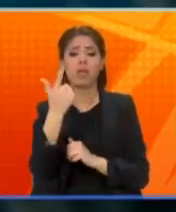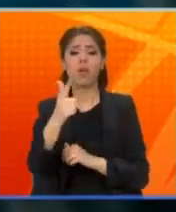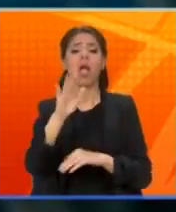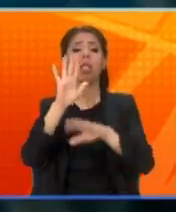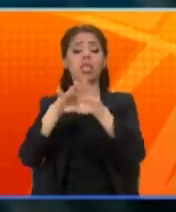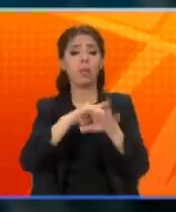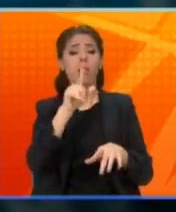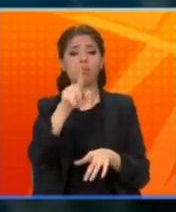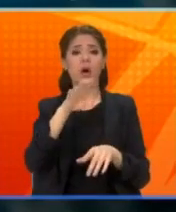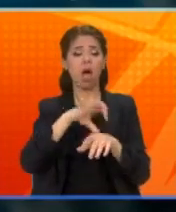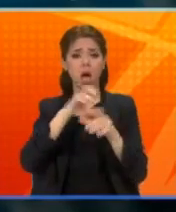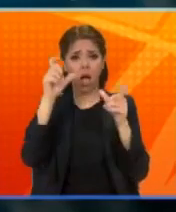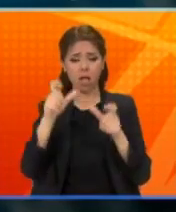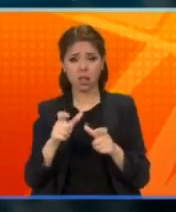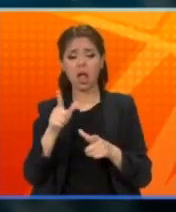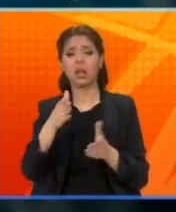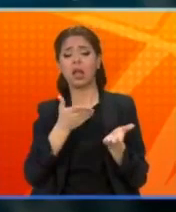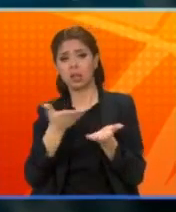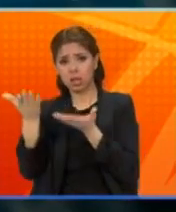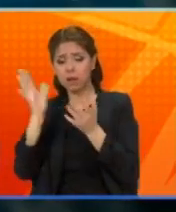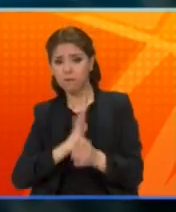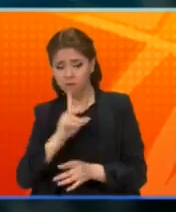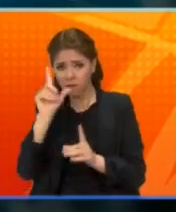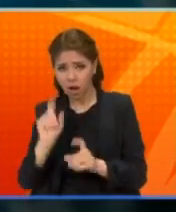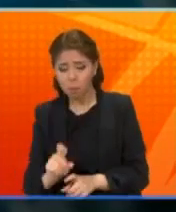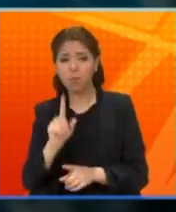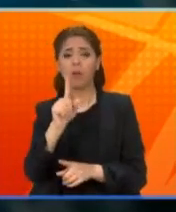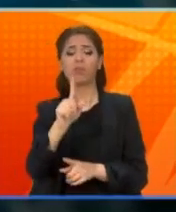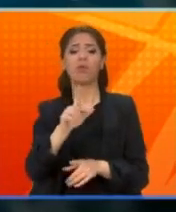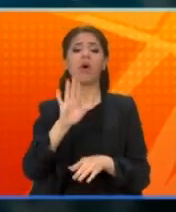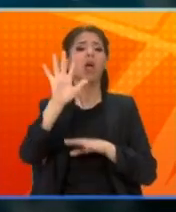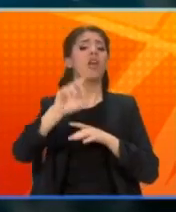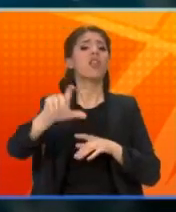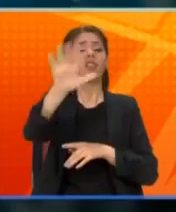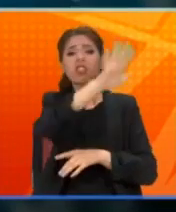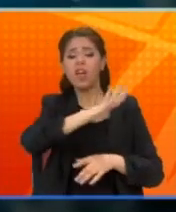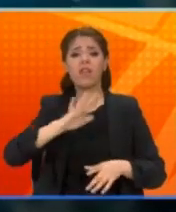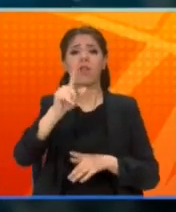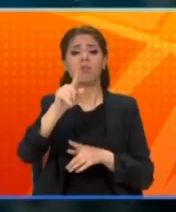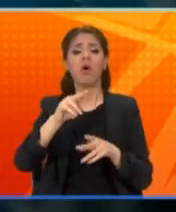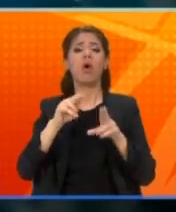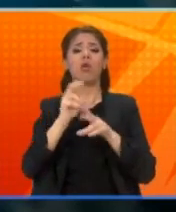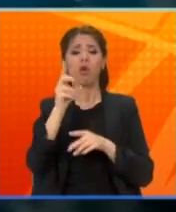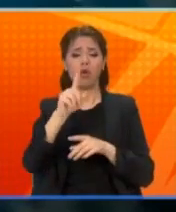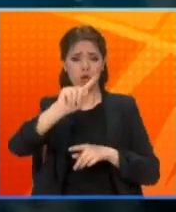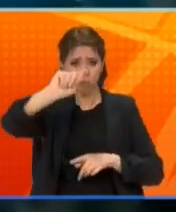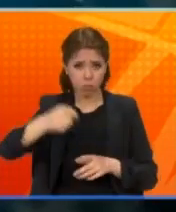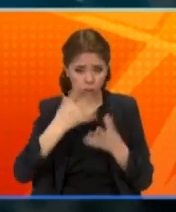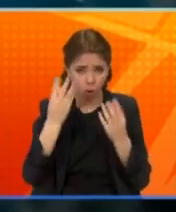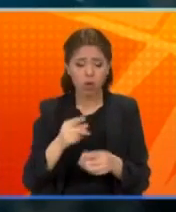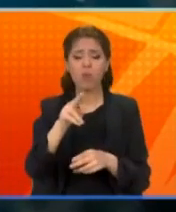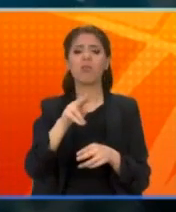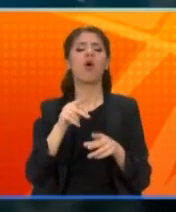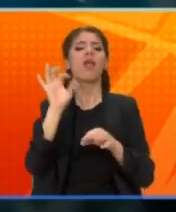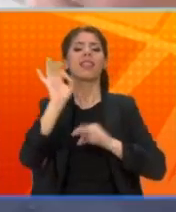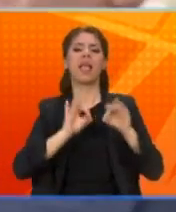bu belirtilerle hastaneye yattıysa ve çevrenizde herhangi birine COVID-19 teşhisi konulduysa testi